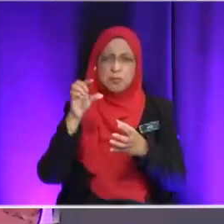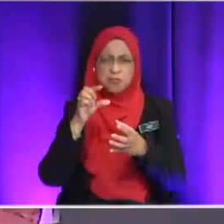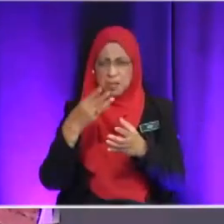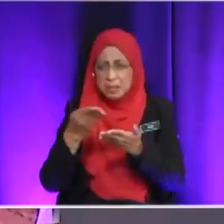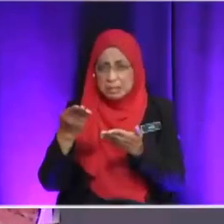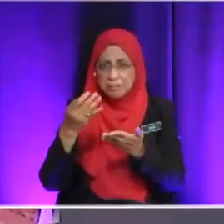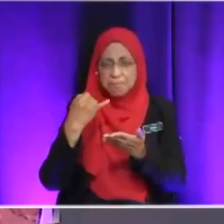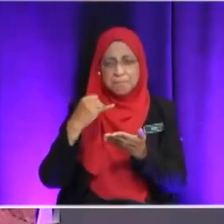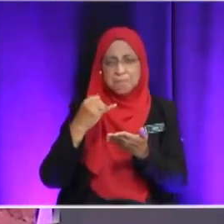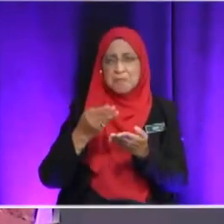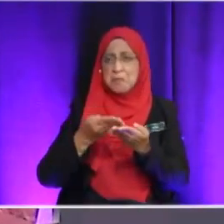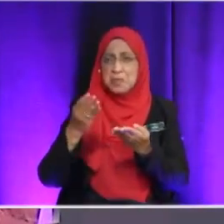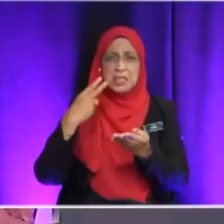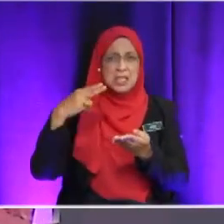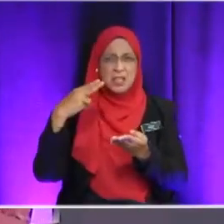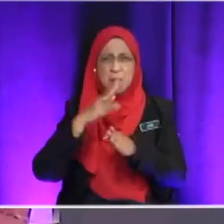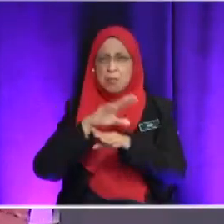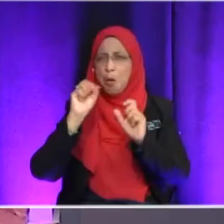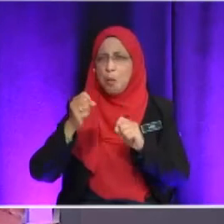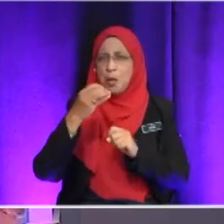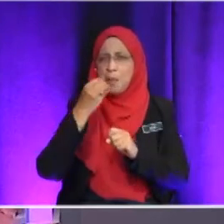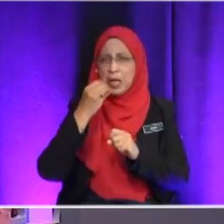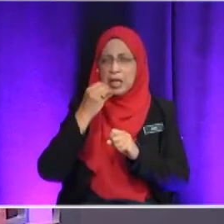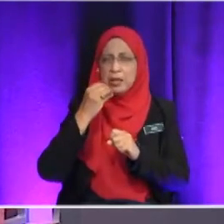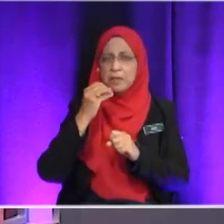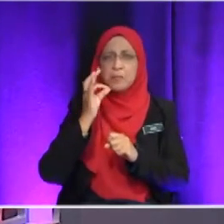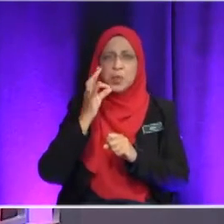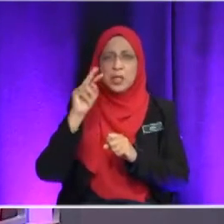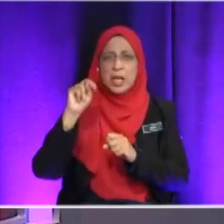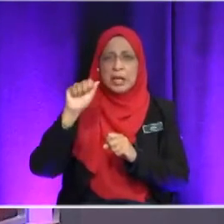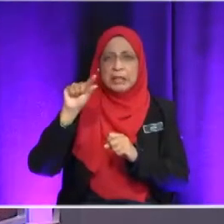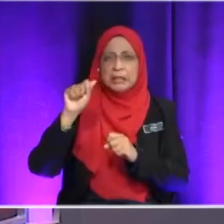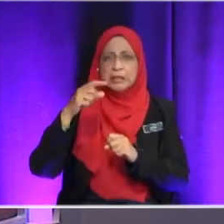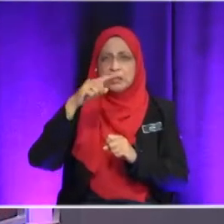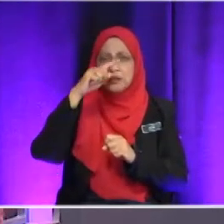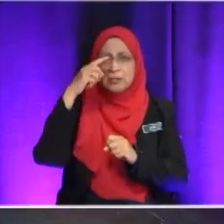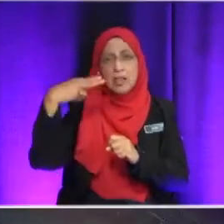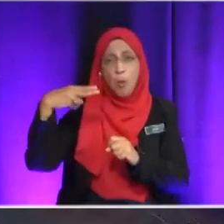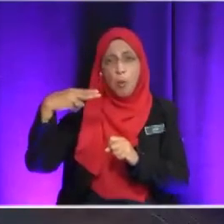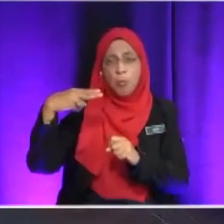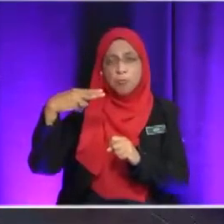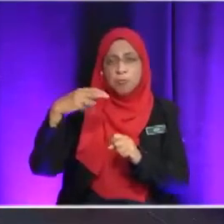beli pun tak boleh makan dalam itu matang